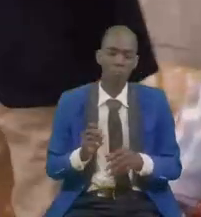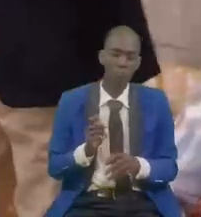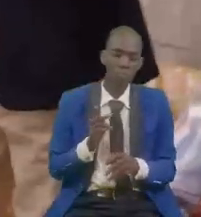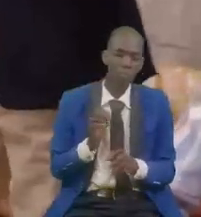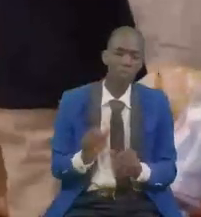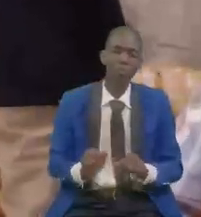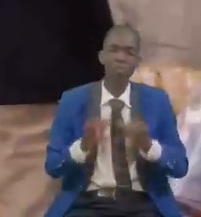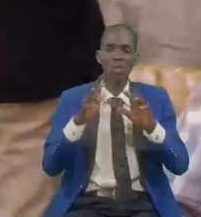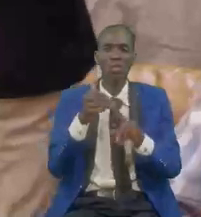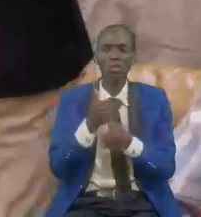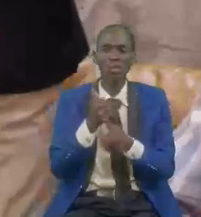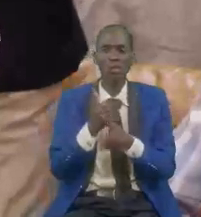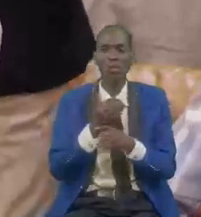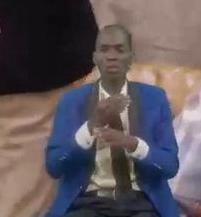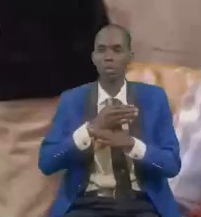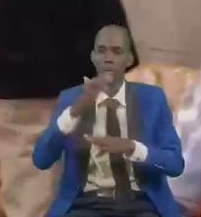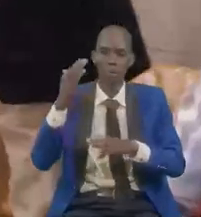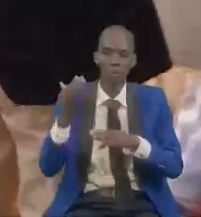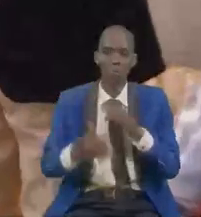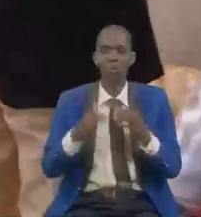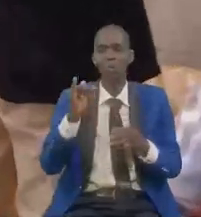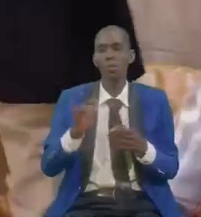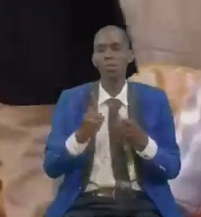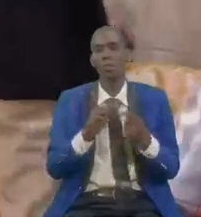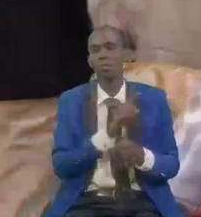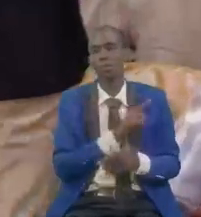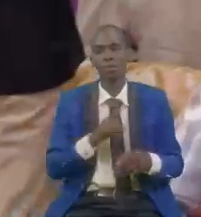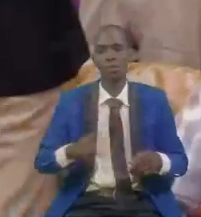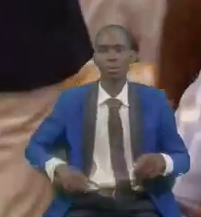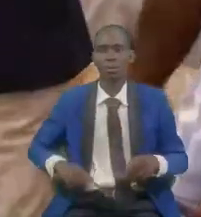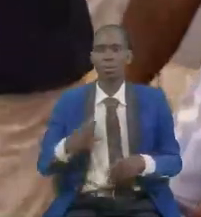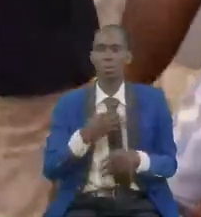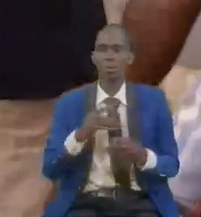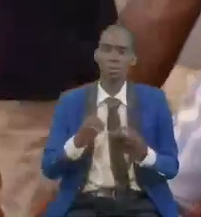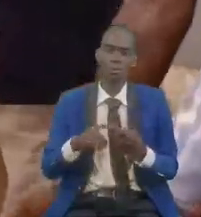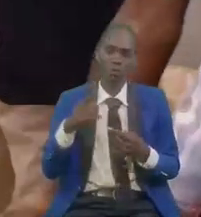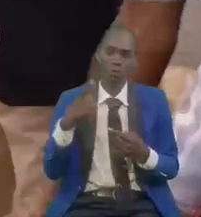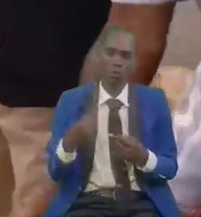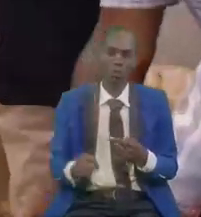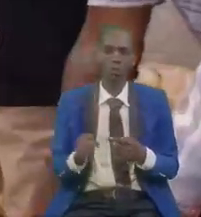Donnez-vous pleinement, complètement, entièrement à la parole.